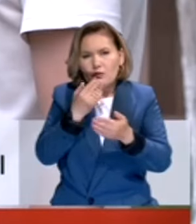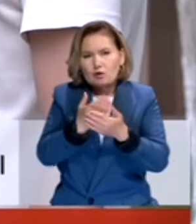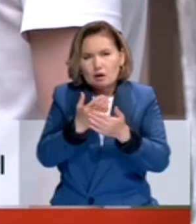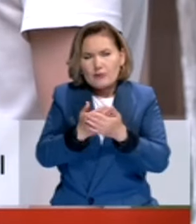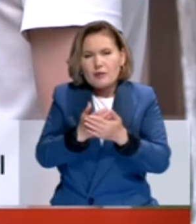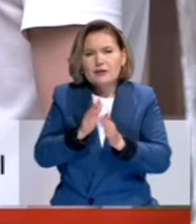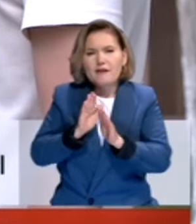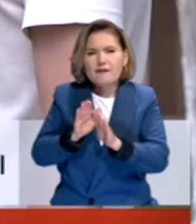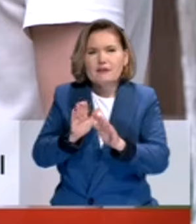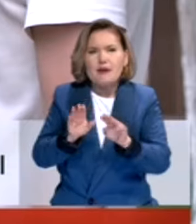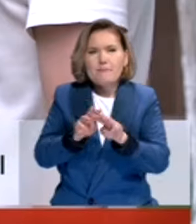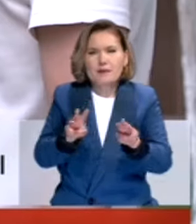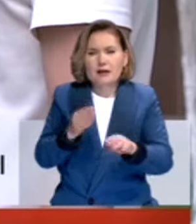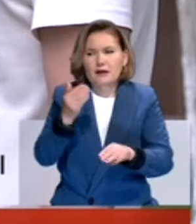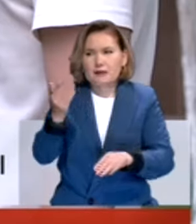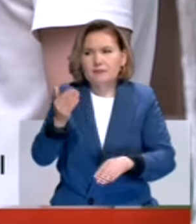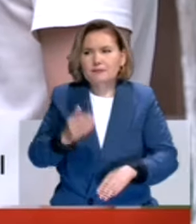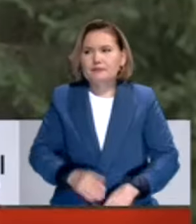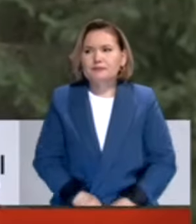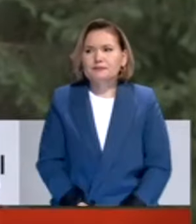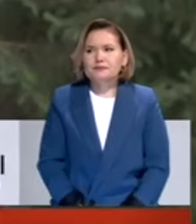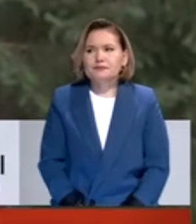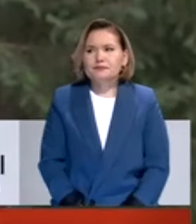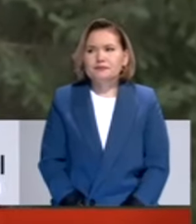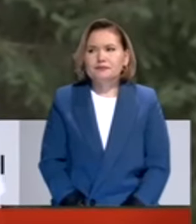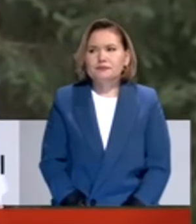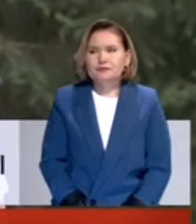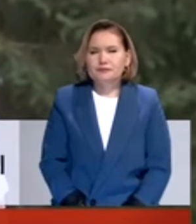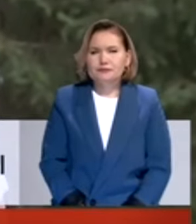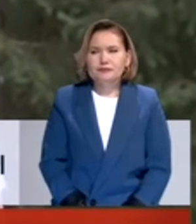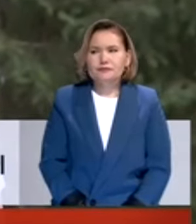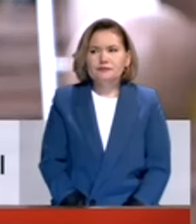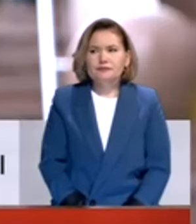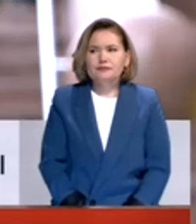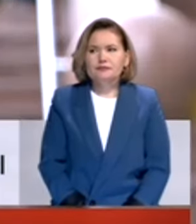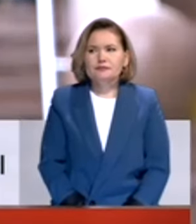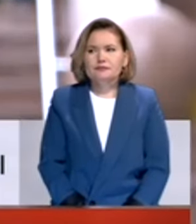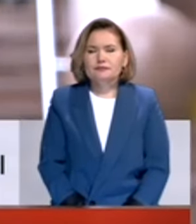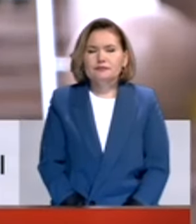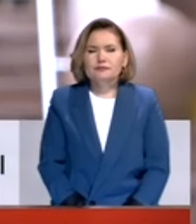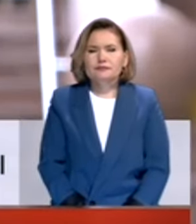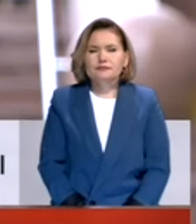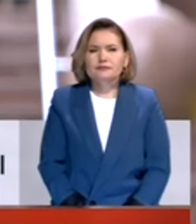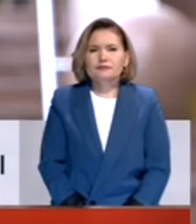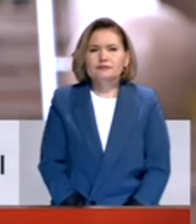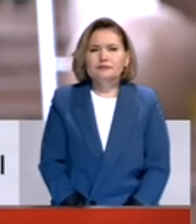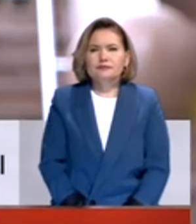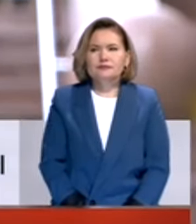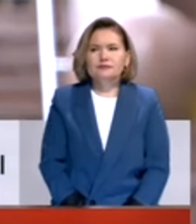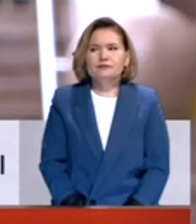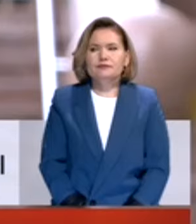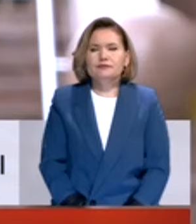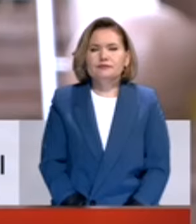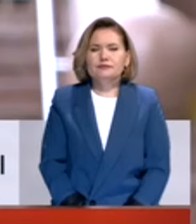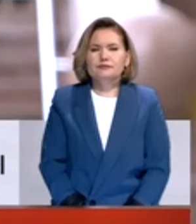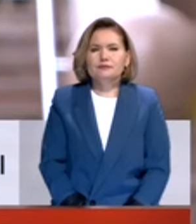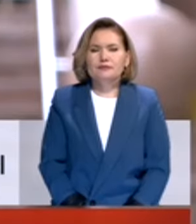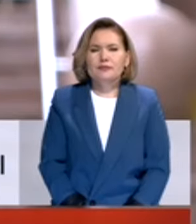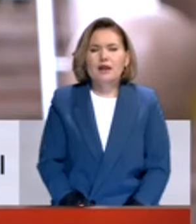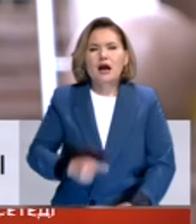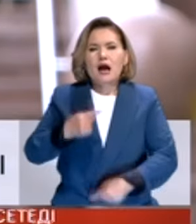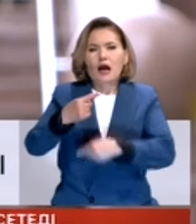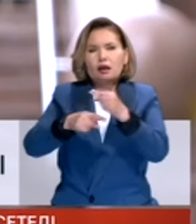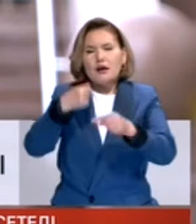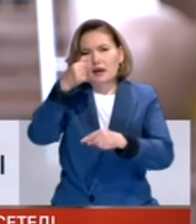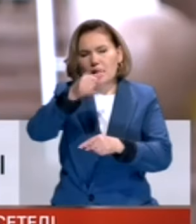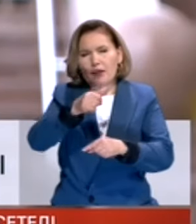көрсетеді, дейді вице-министр Жомарт Әлиев. Мы на следующий год уже будем получать конкретные результаты. Келер